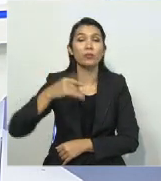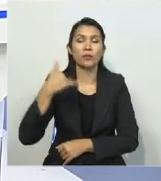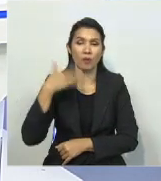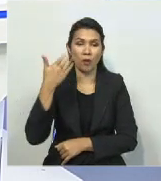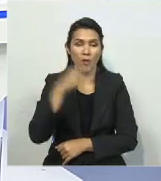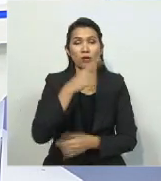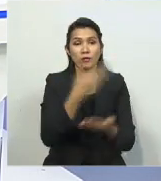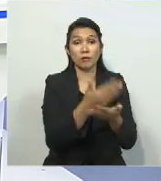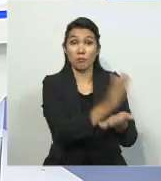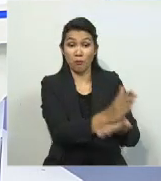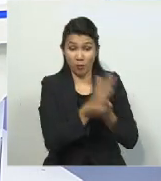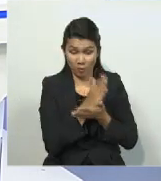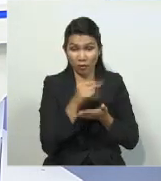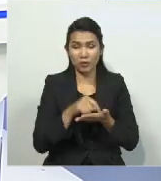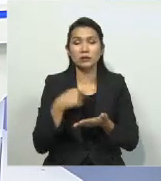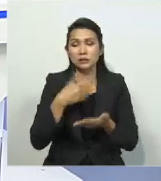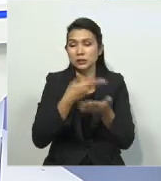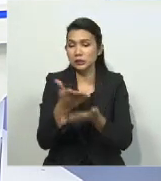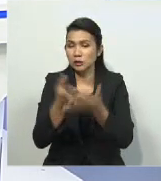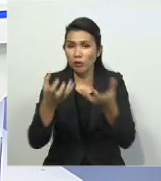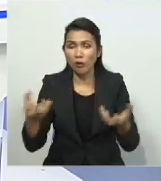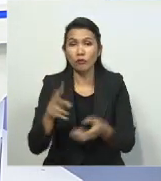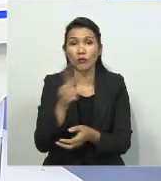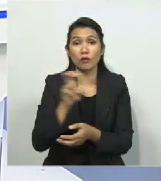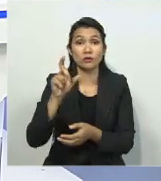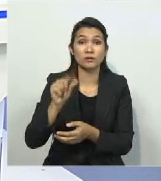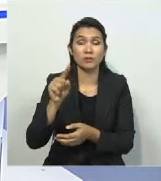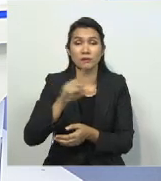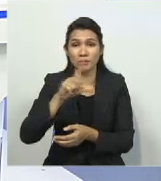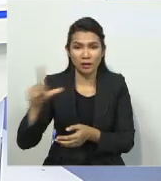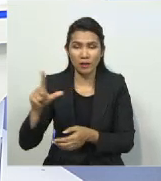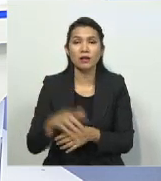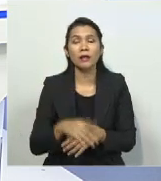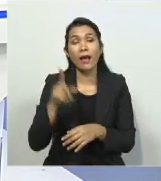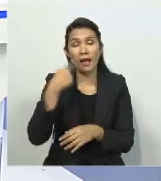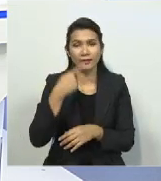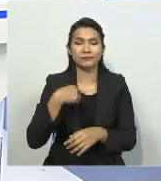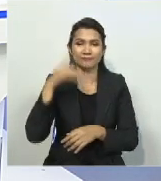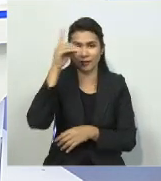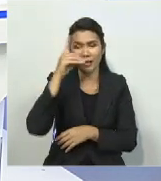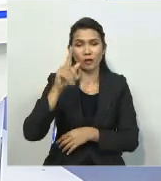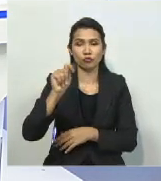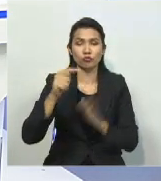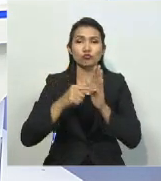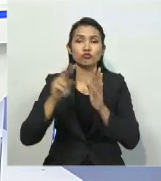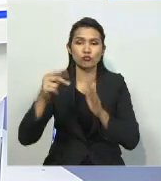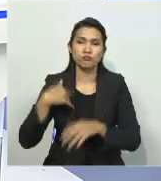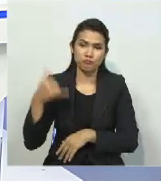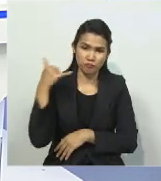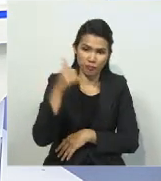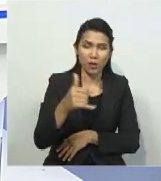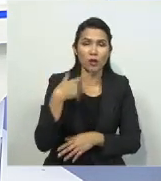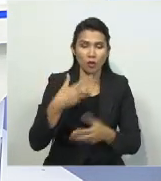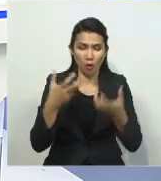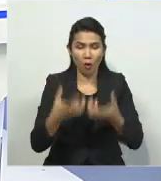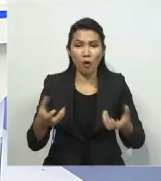ในโครงการ9คนละ9 221ล้านบาทแน่นอนนะคะเจ้าโปรเจกต์อย่างคุณตูนบอดี้สแลมก็มาร่วมในงานนี้ด้วยแล้วก็ร่วม